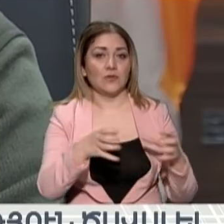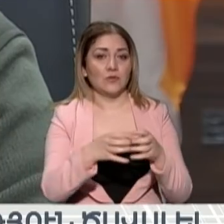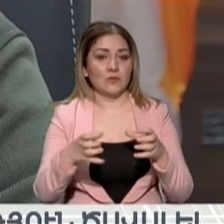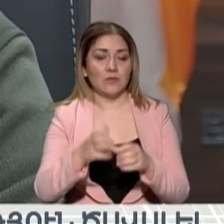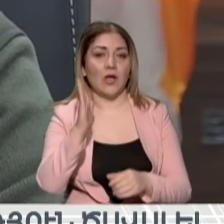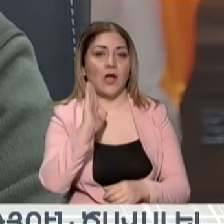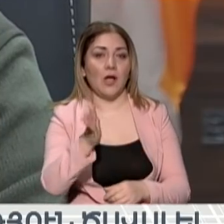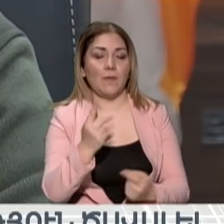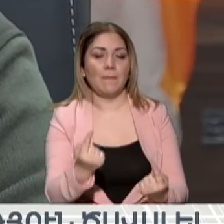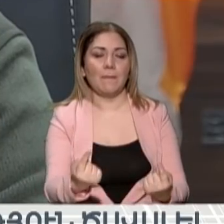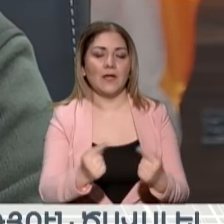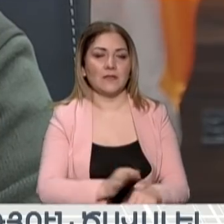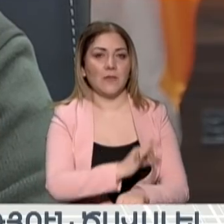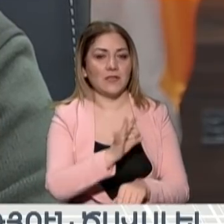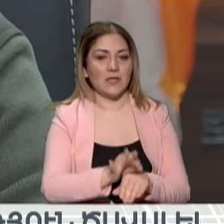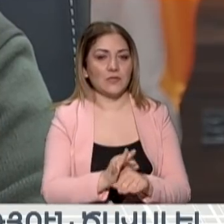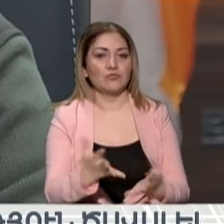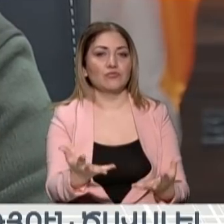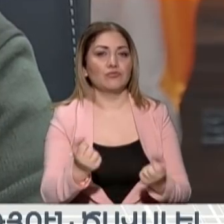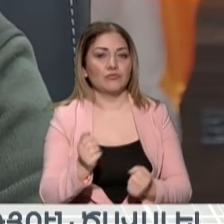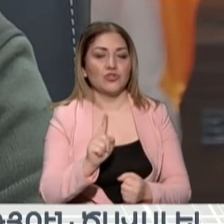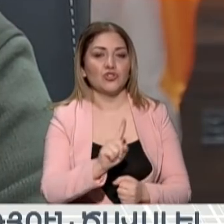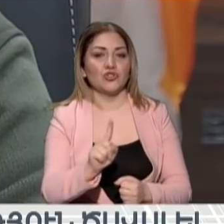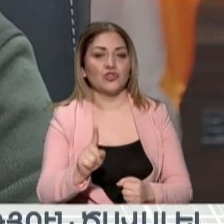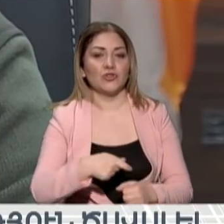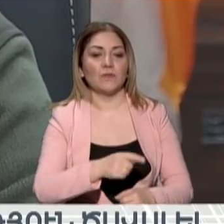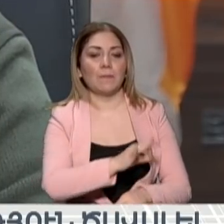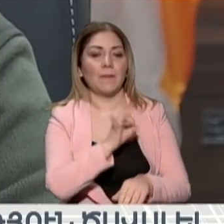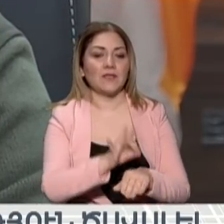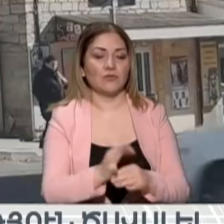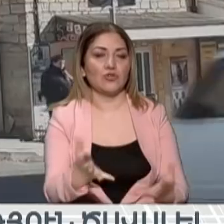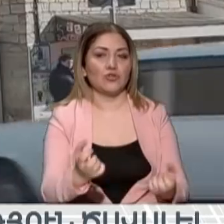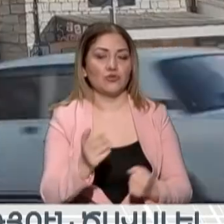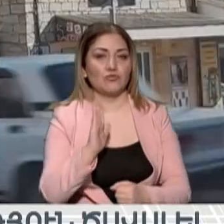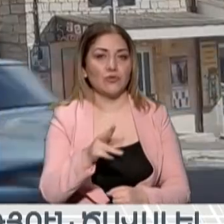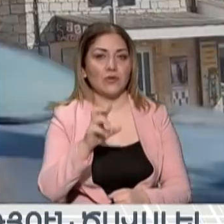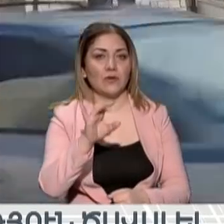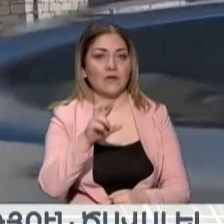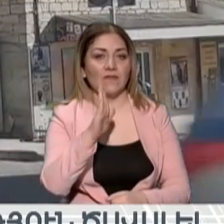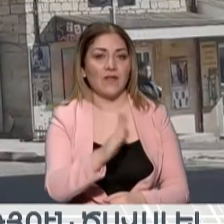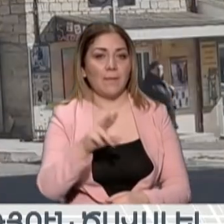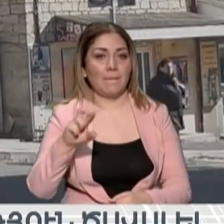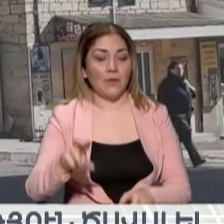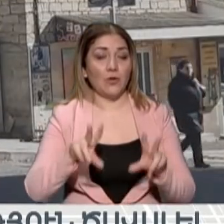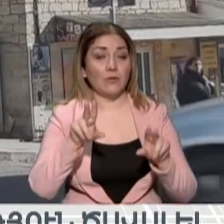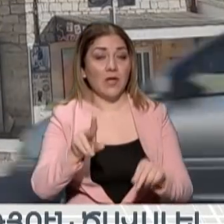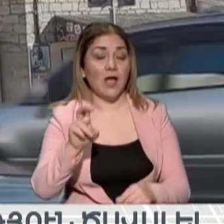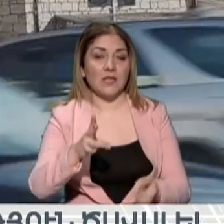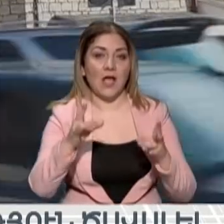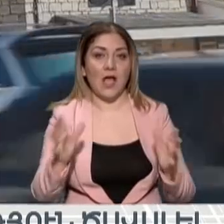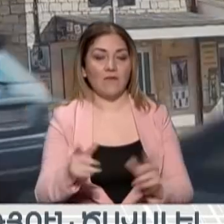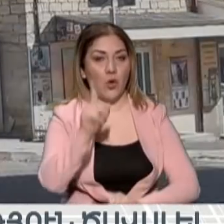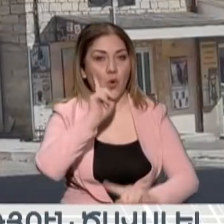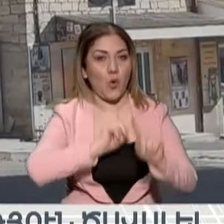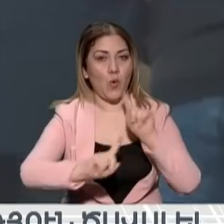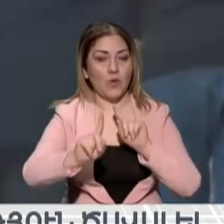ապագայում ամենայն մեծ պատասխանատվությամբ կստանձնեն ինչ որ պարտավորություններ։ Բալասանյանը վստահեցնում է, Արցախի անվտանգության